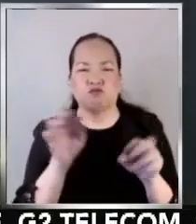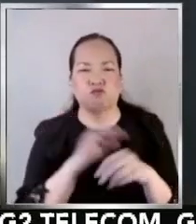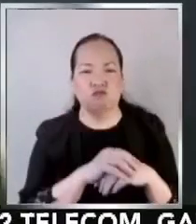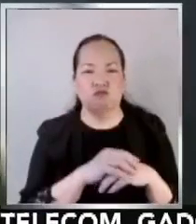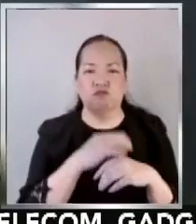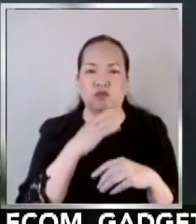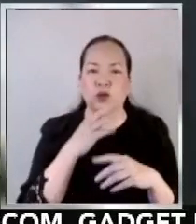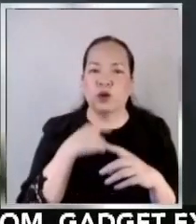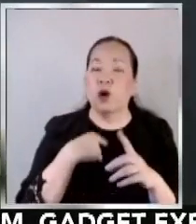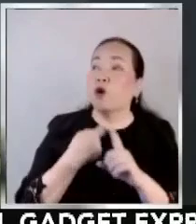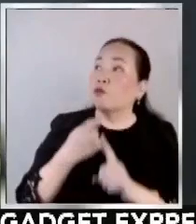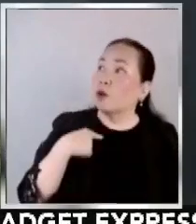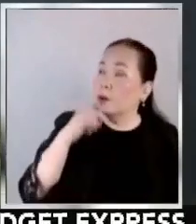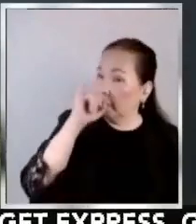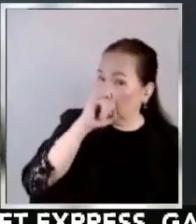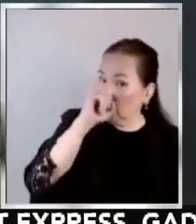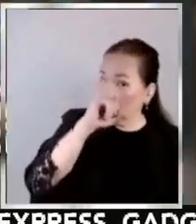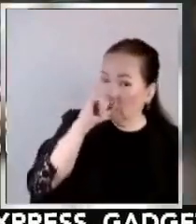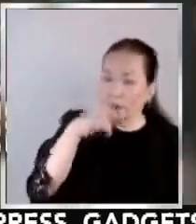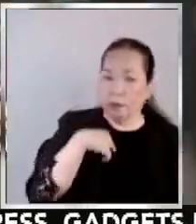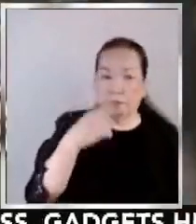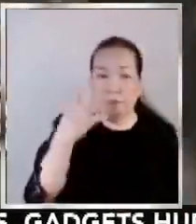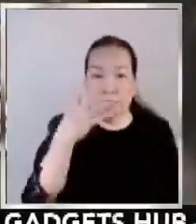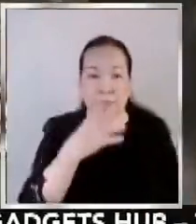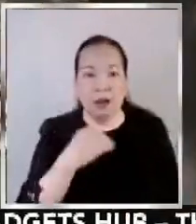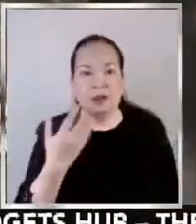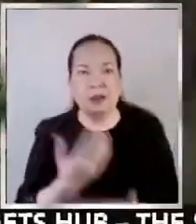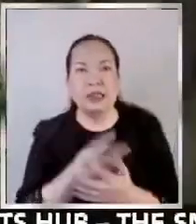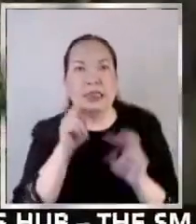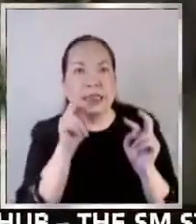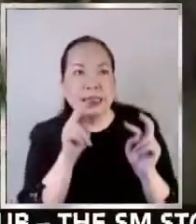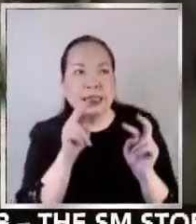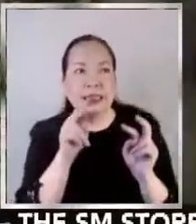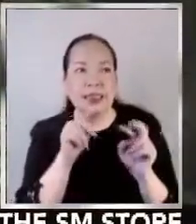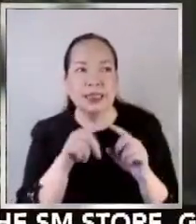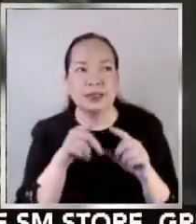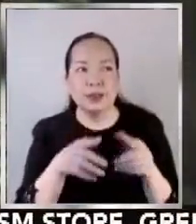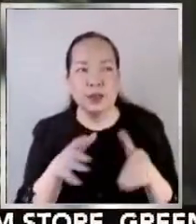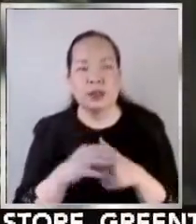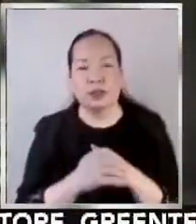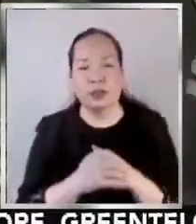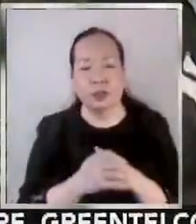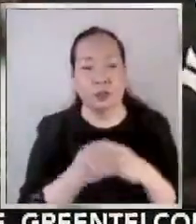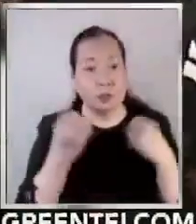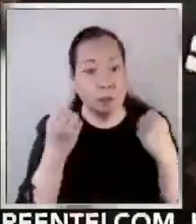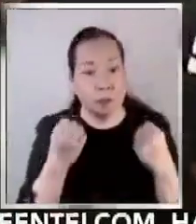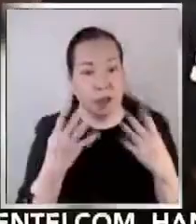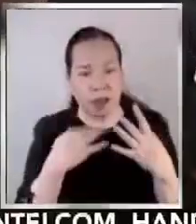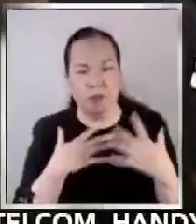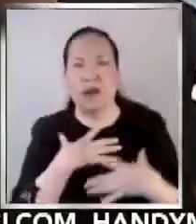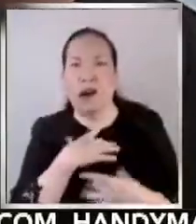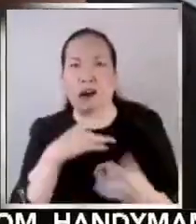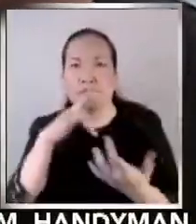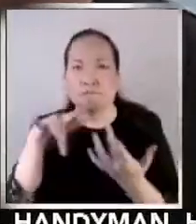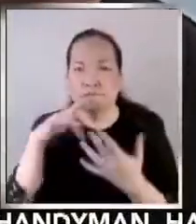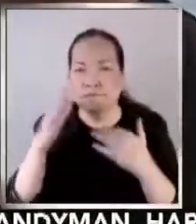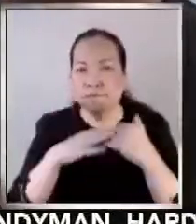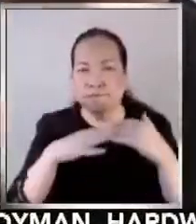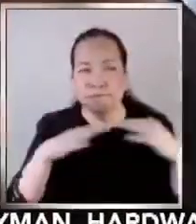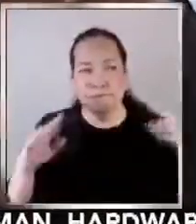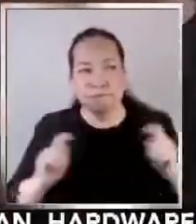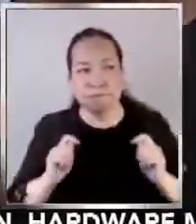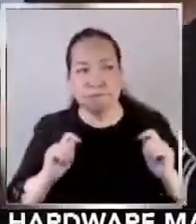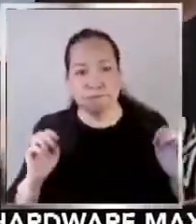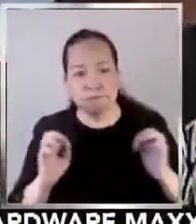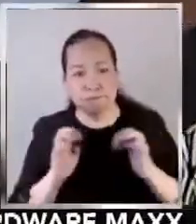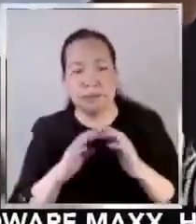maganda rito kasi yun nga, maiba naman yung ambience. At marami pa rin dito pinili mamasyal ngayong araw ng mga tatay.